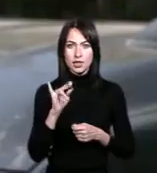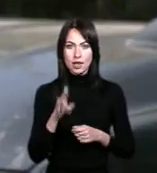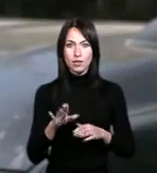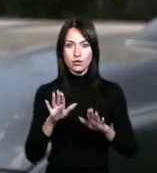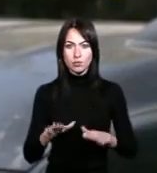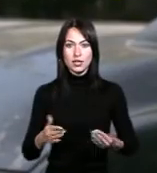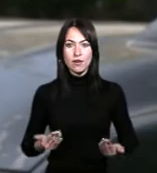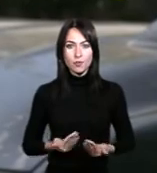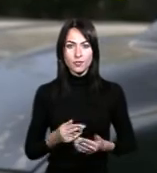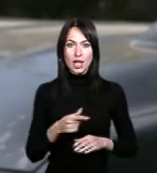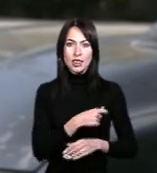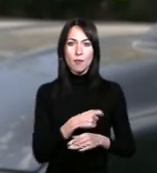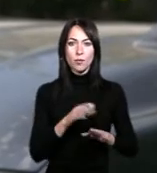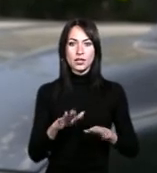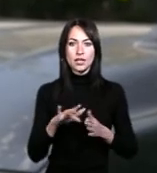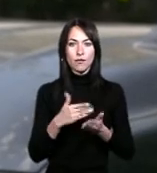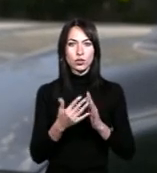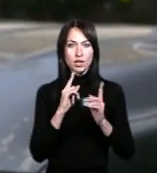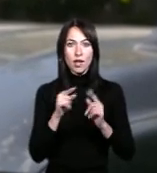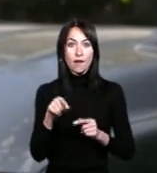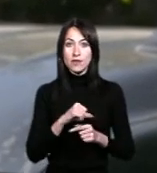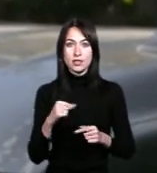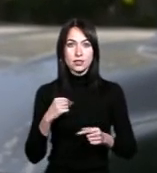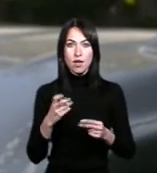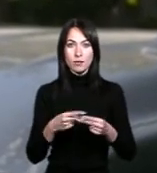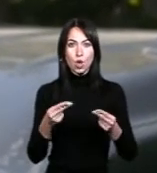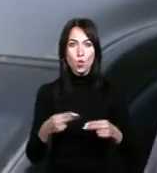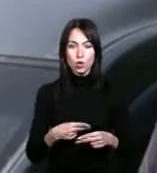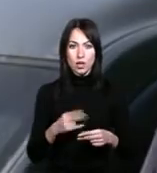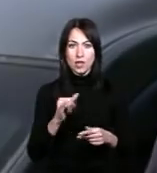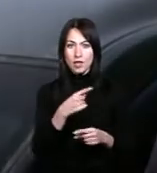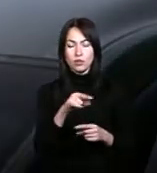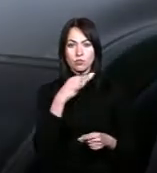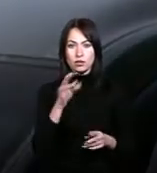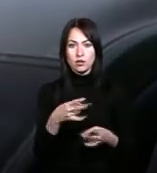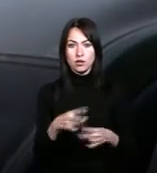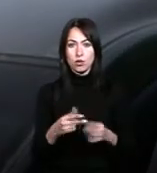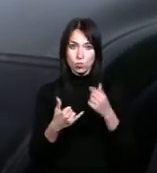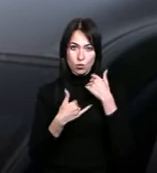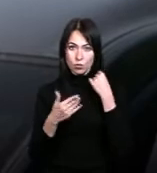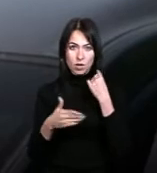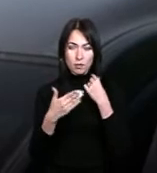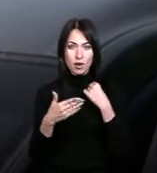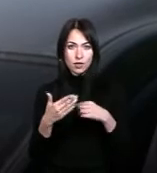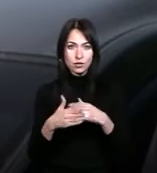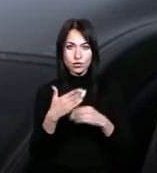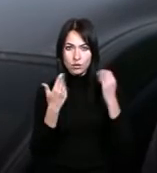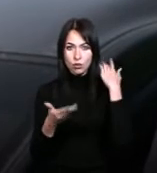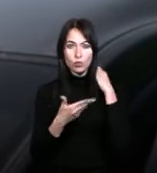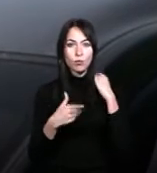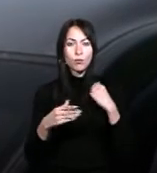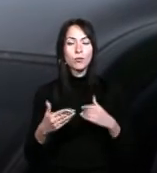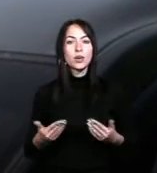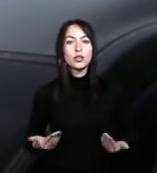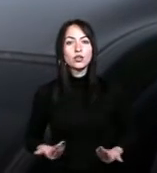мешканець, депутат місцевої сільради. Він і сам не укладає договір, і інших відмовляє. У мене практично його немає, тому що ми живемо за счет. У